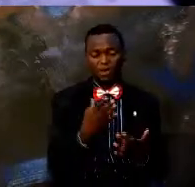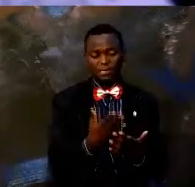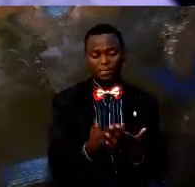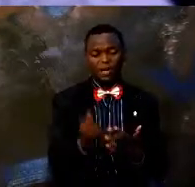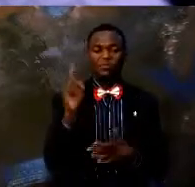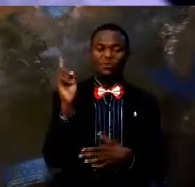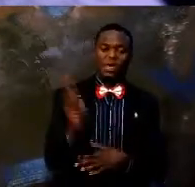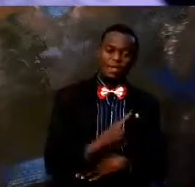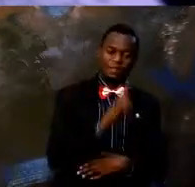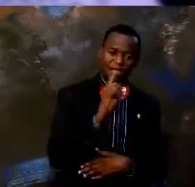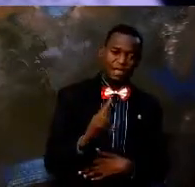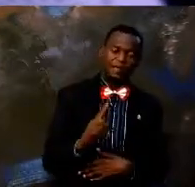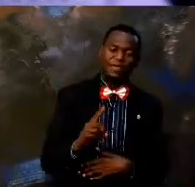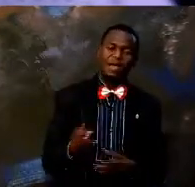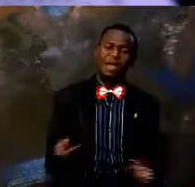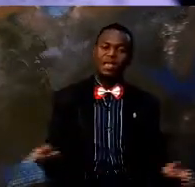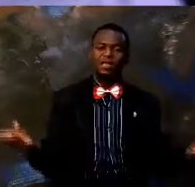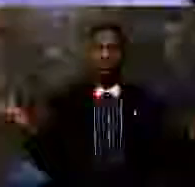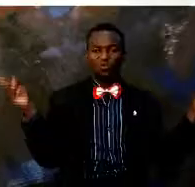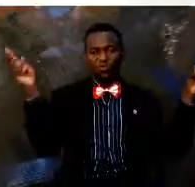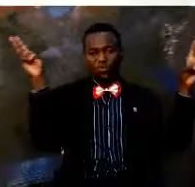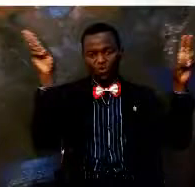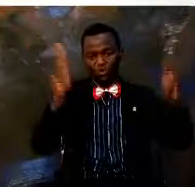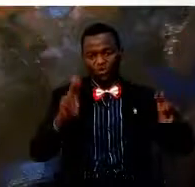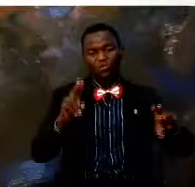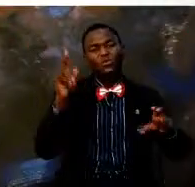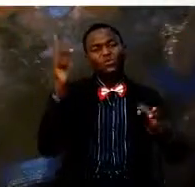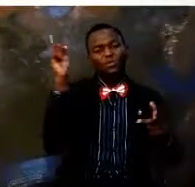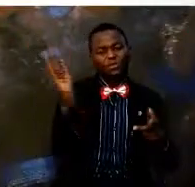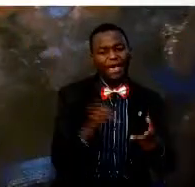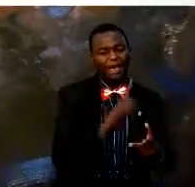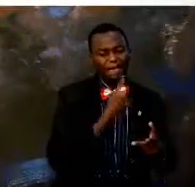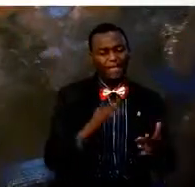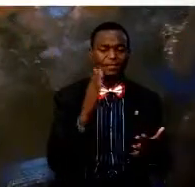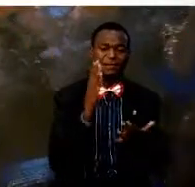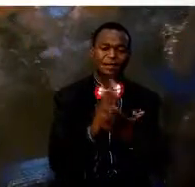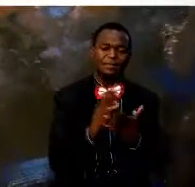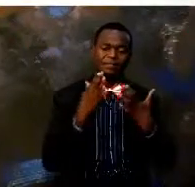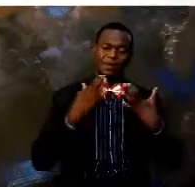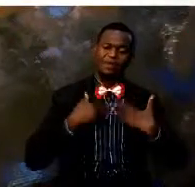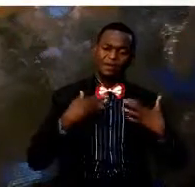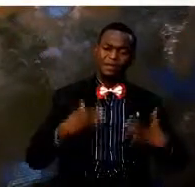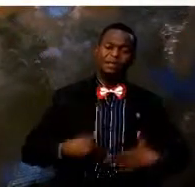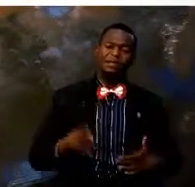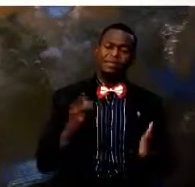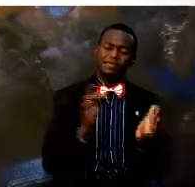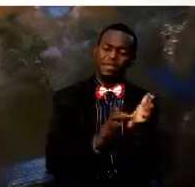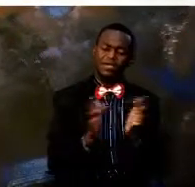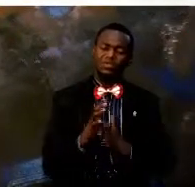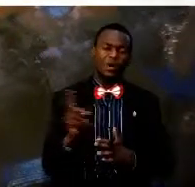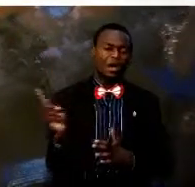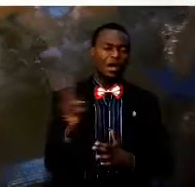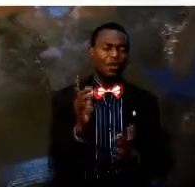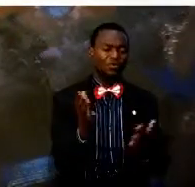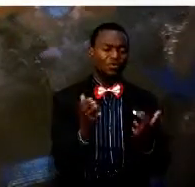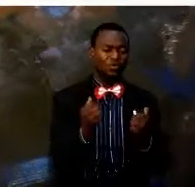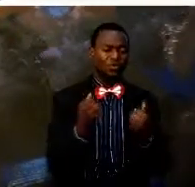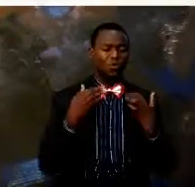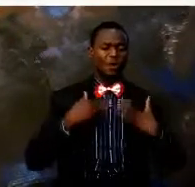dhambi alihukumu dhambi katika mwili. Yesu hakutoa mwili wa